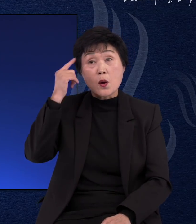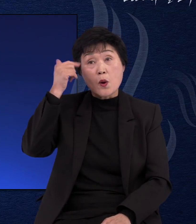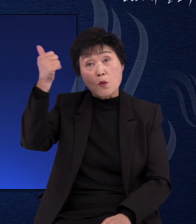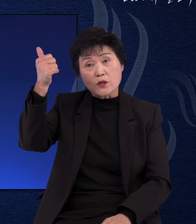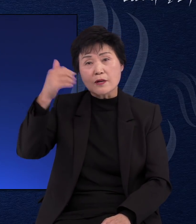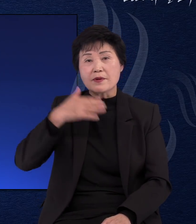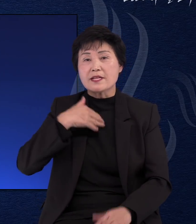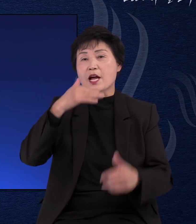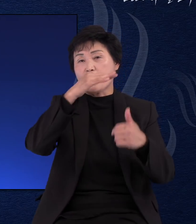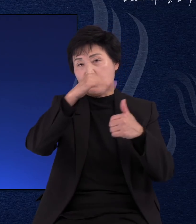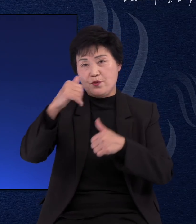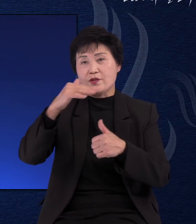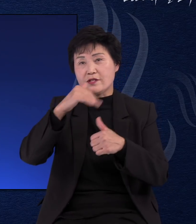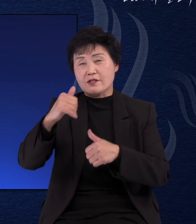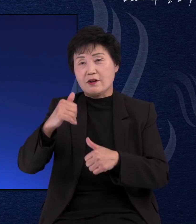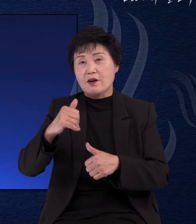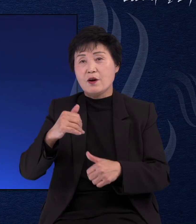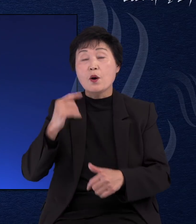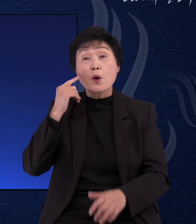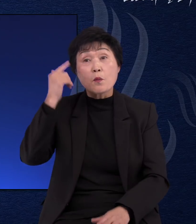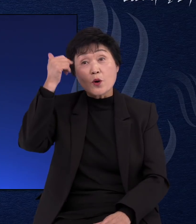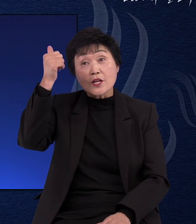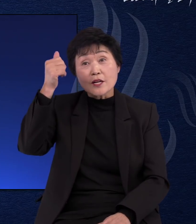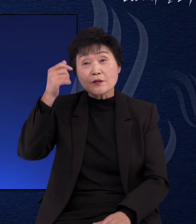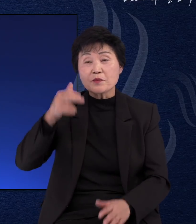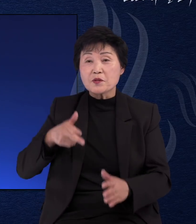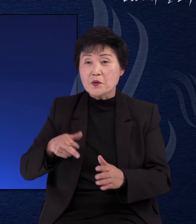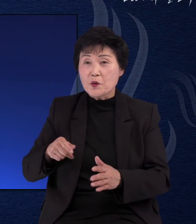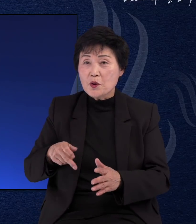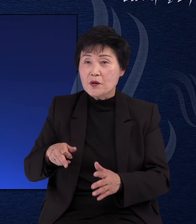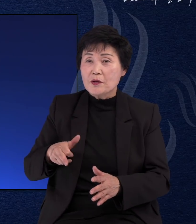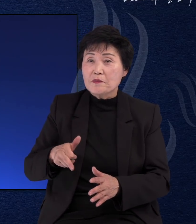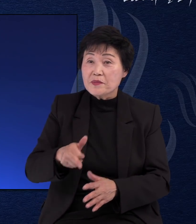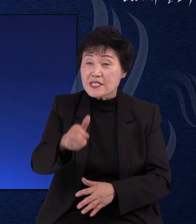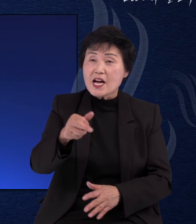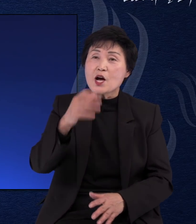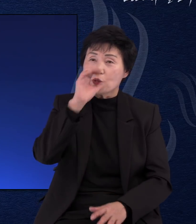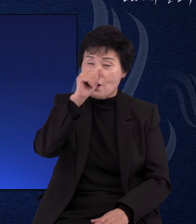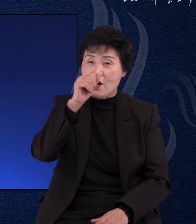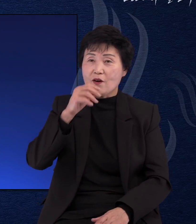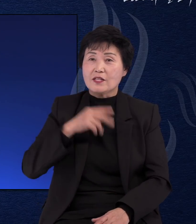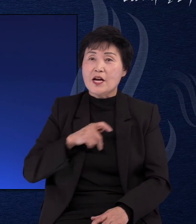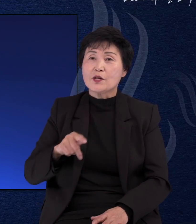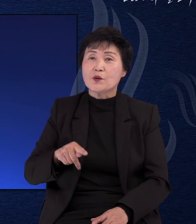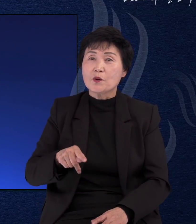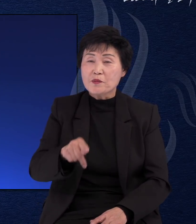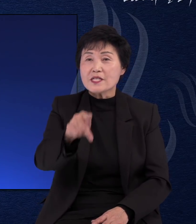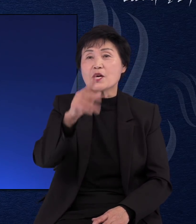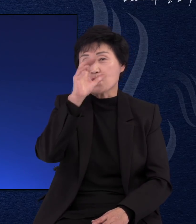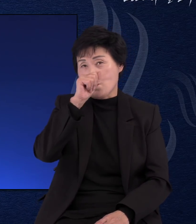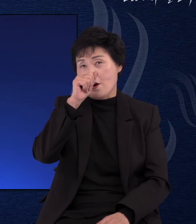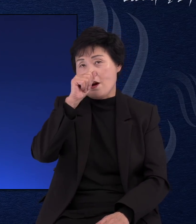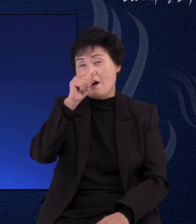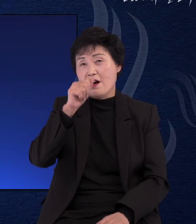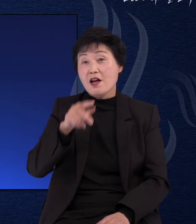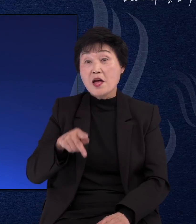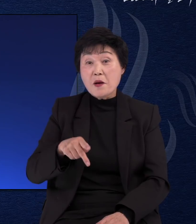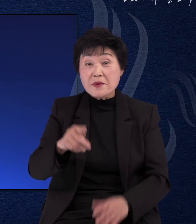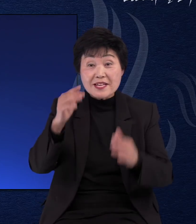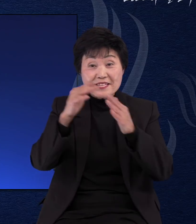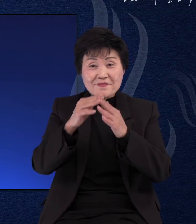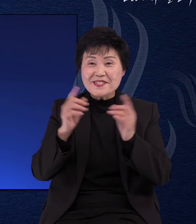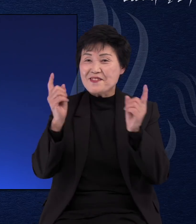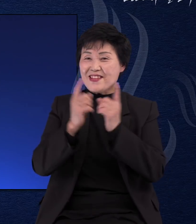그러십니다. 목사님도 피자를 좋아하고 저도 피자를 좋아하는데 피자 뷔페집에서 만나자고 그래서 얼마나 신이